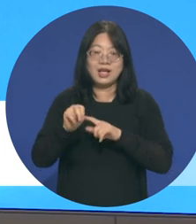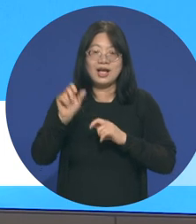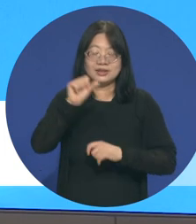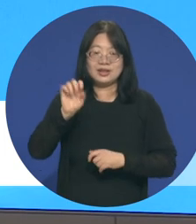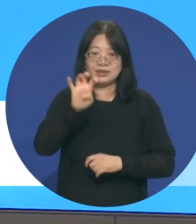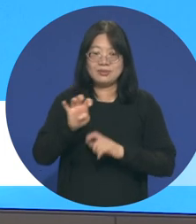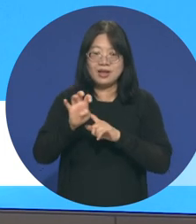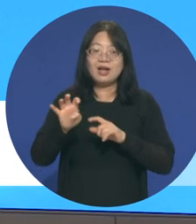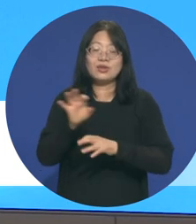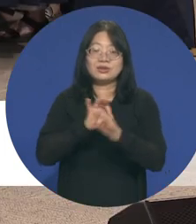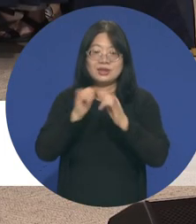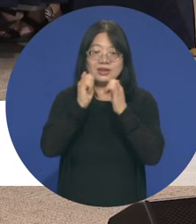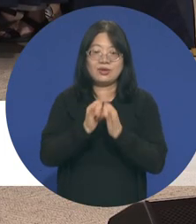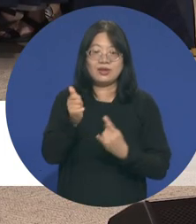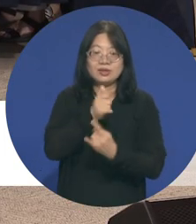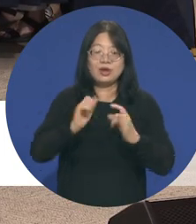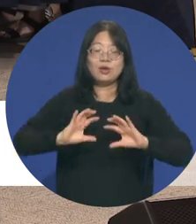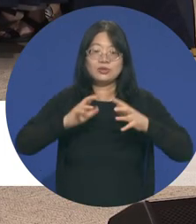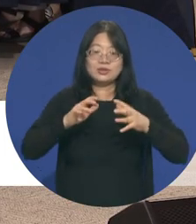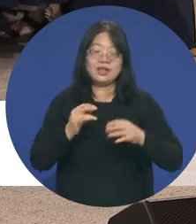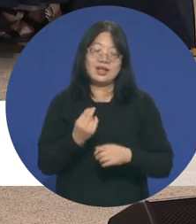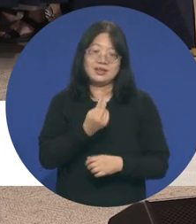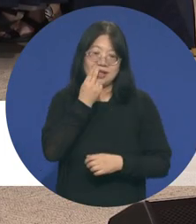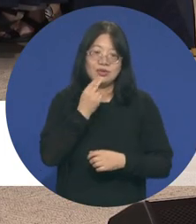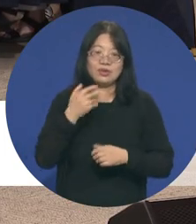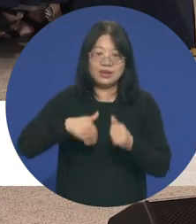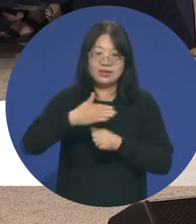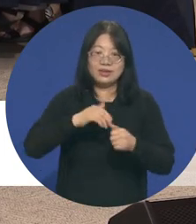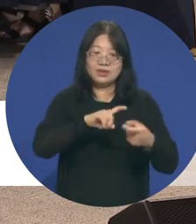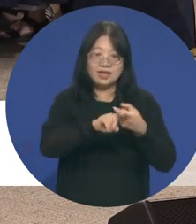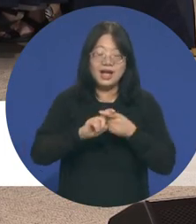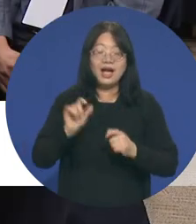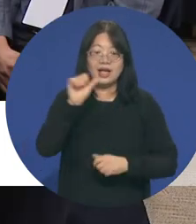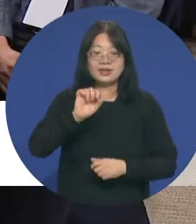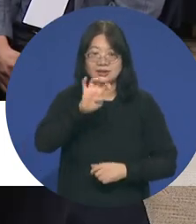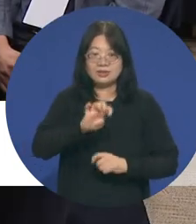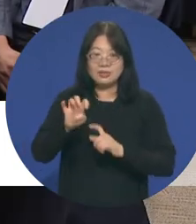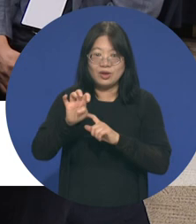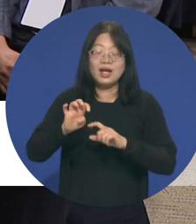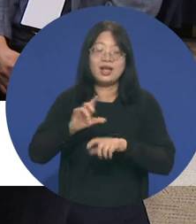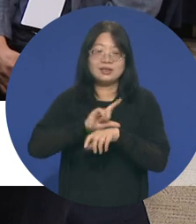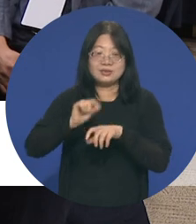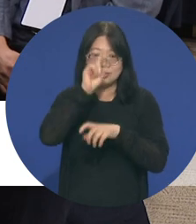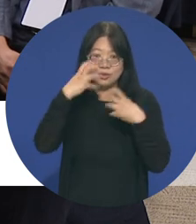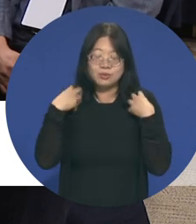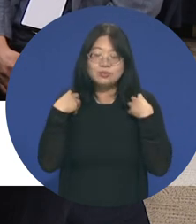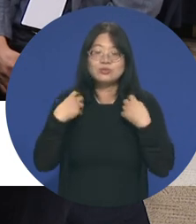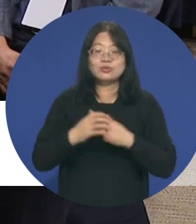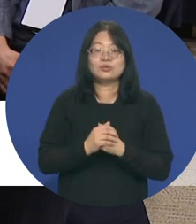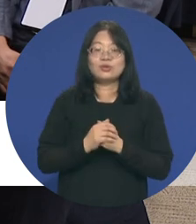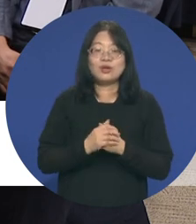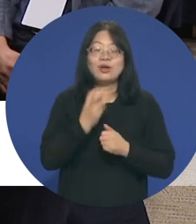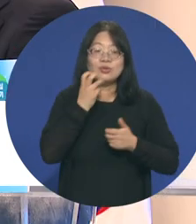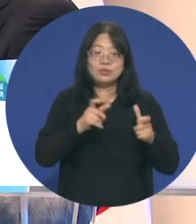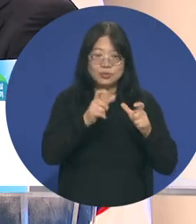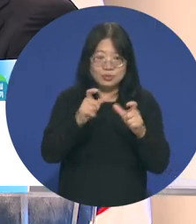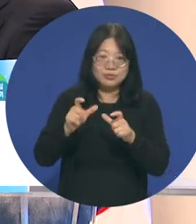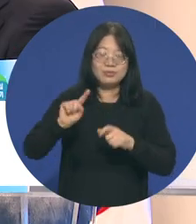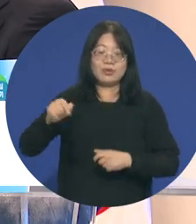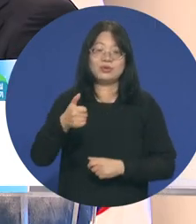태평양 경제사회위원회와 국제대기환경연합, 아시아 태평양 지방정부 9개국, 도민 등 150여 명이